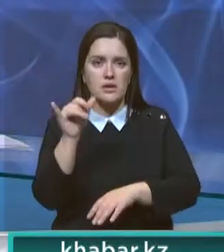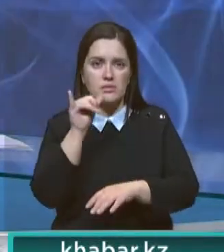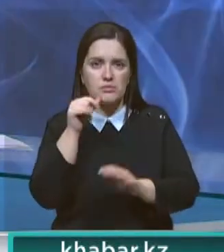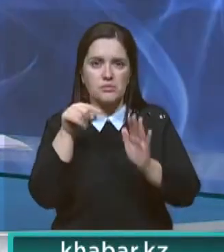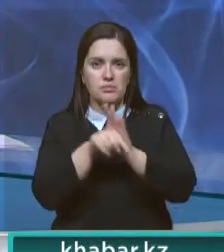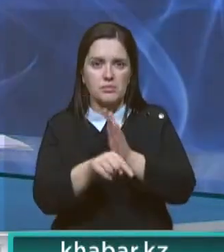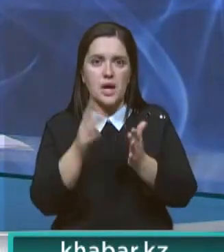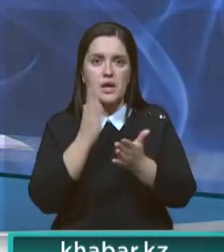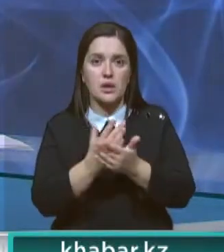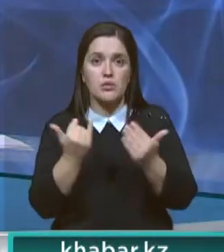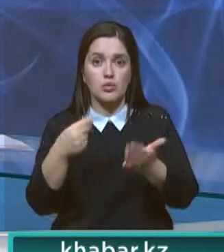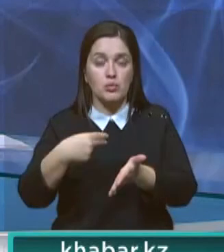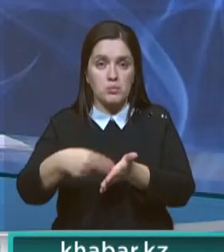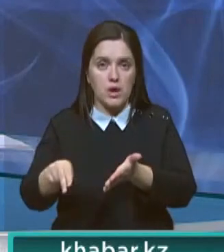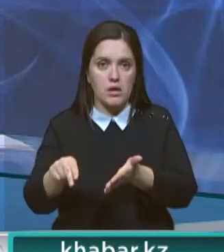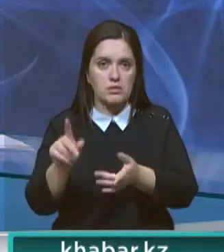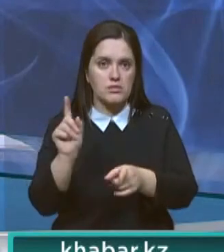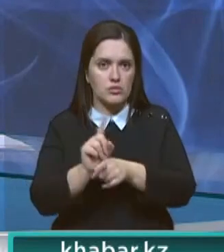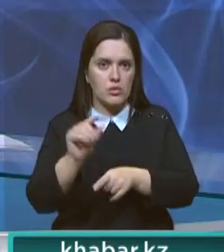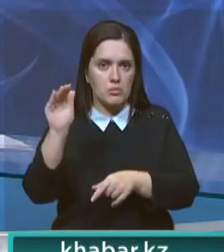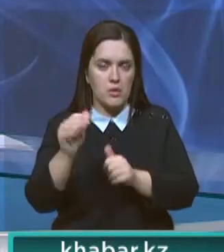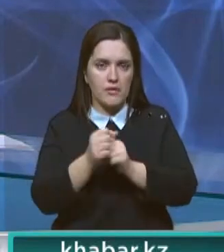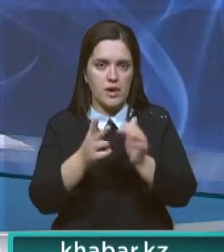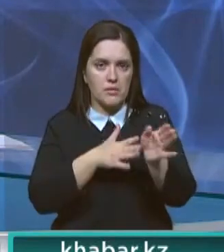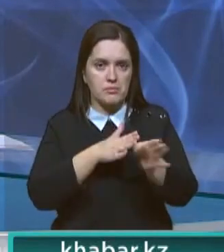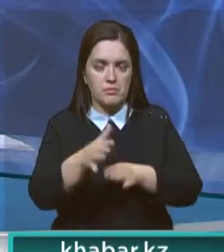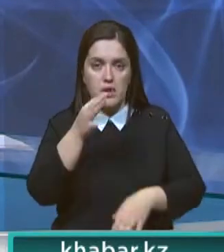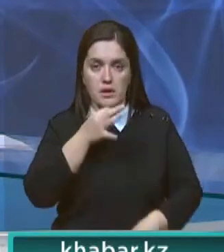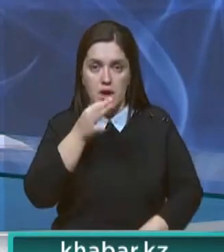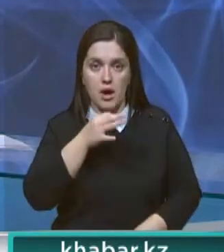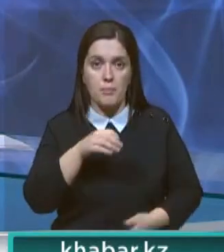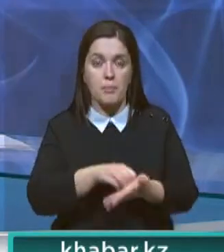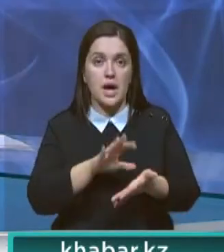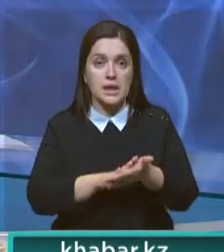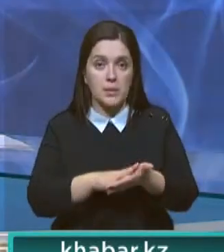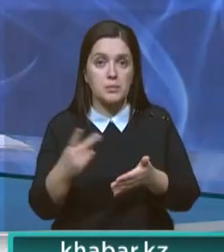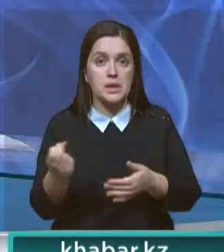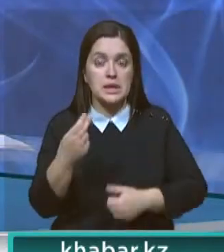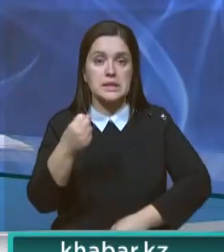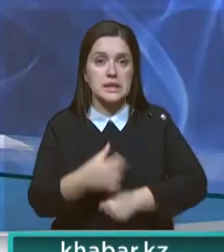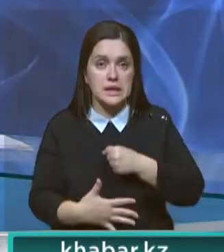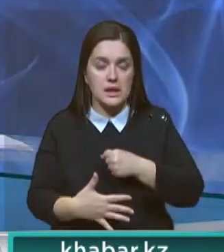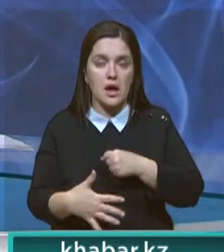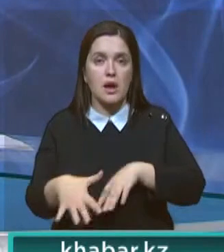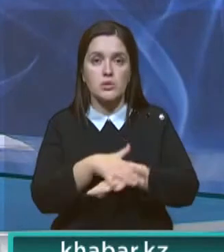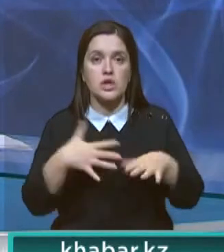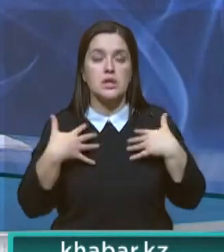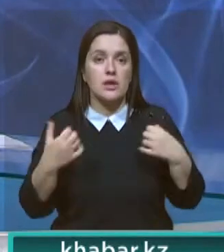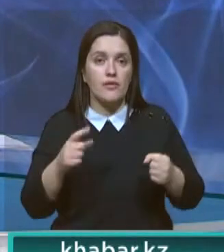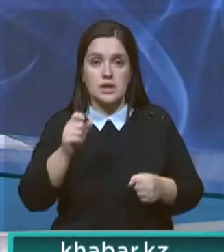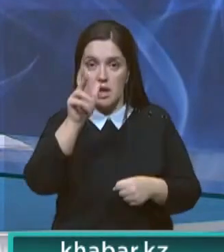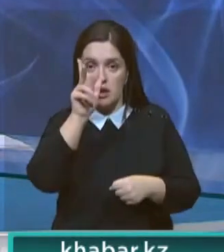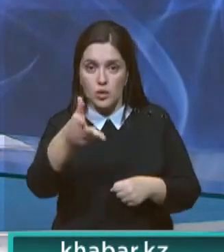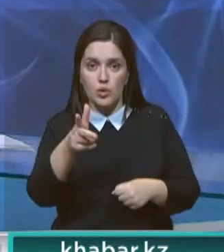никотиносодержащие гаджеты сейчас может купить едва ли не каждый ребенок. По данным Наццентра общественного здоровья, за